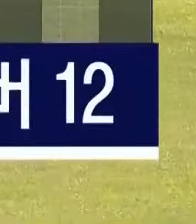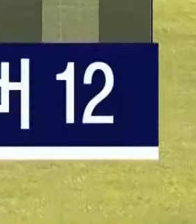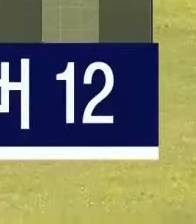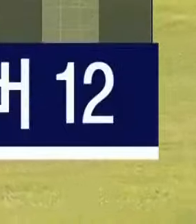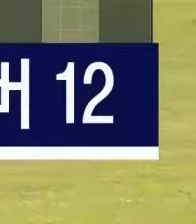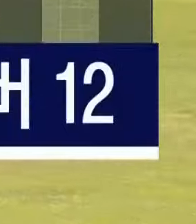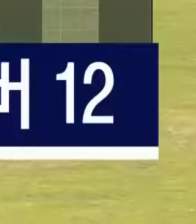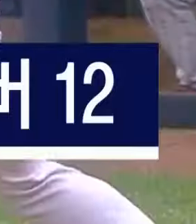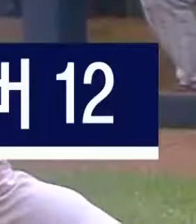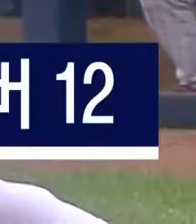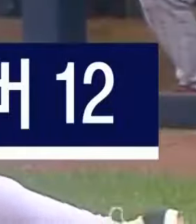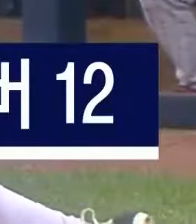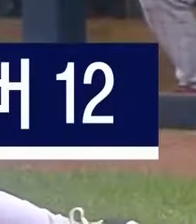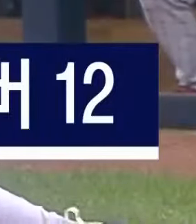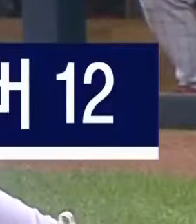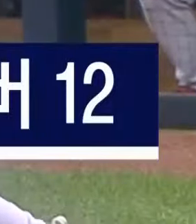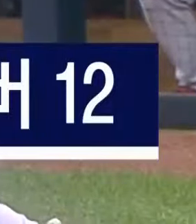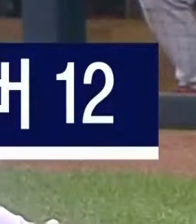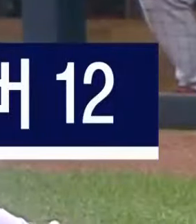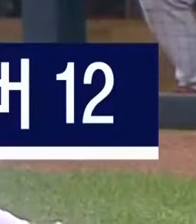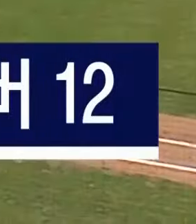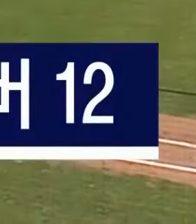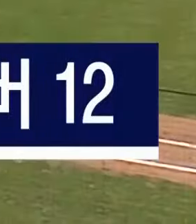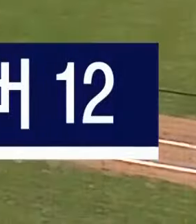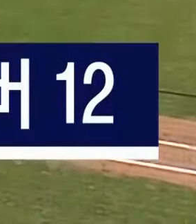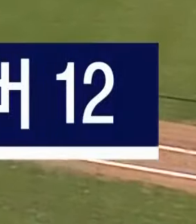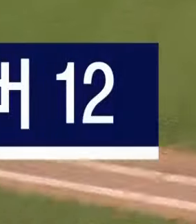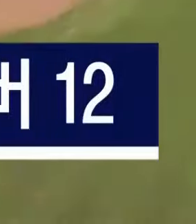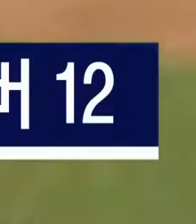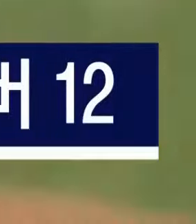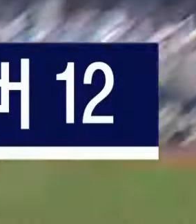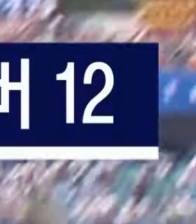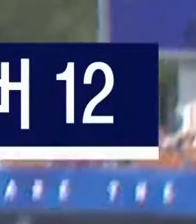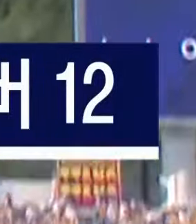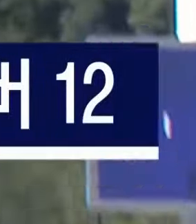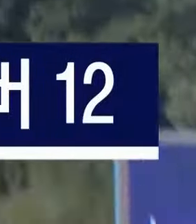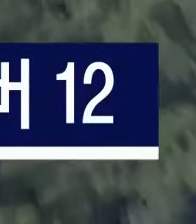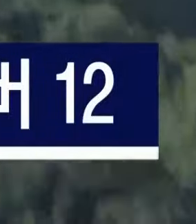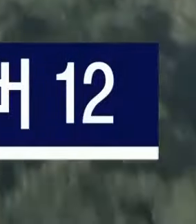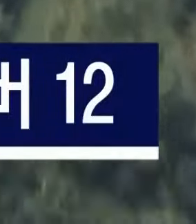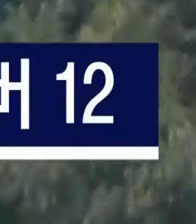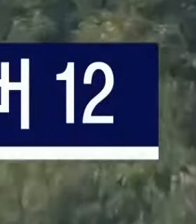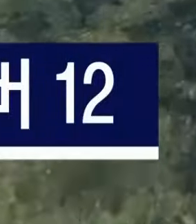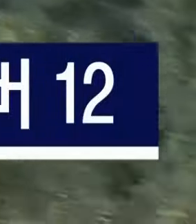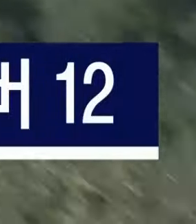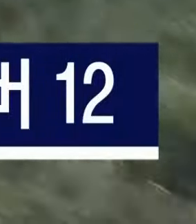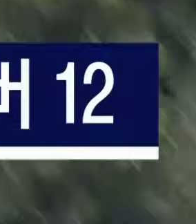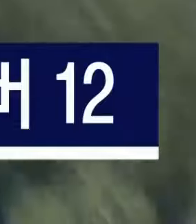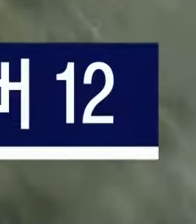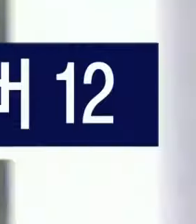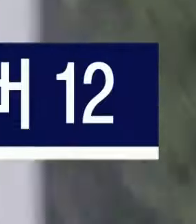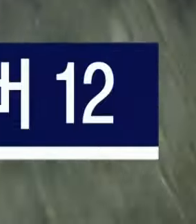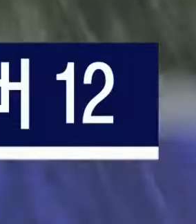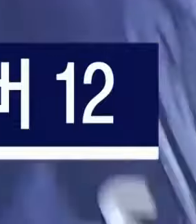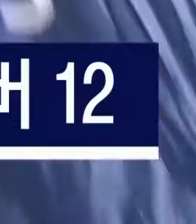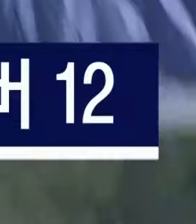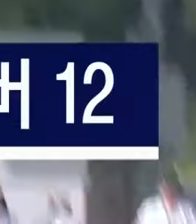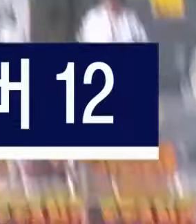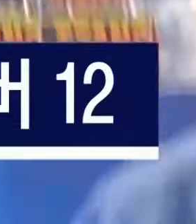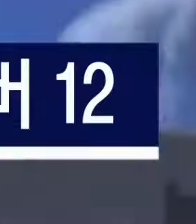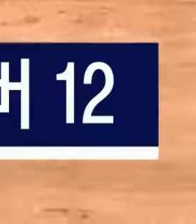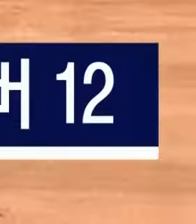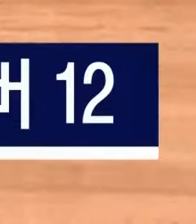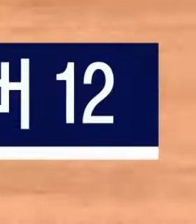기아 타이거즈가 주말 삼성 라이온즈와의 2연전을 모두 역전승했습니다. 2위와 격차가 더 벌어지며 매직